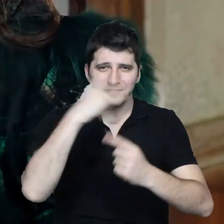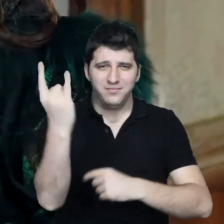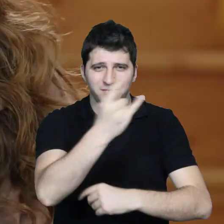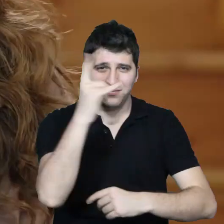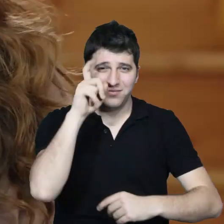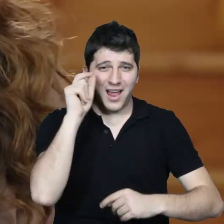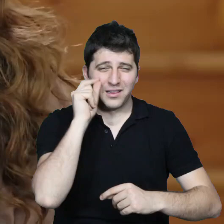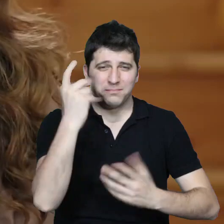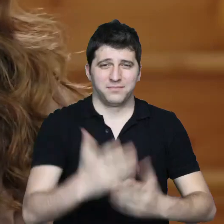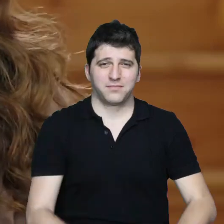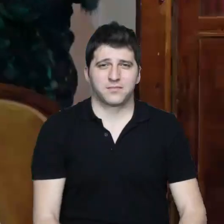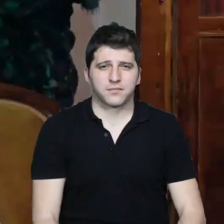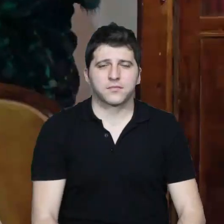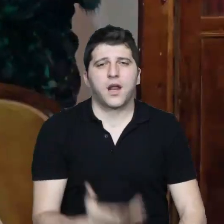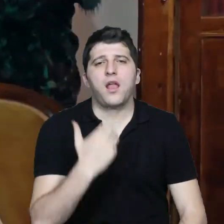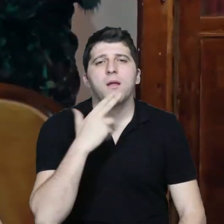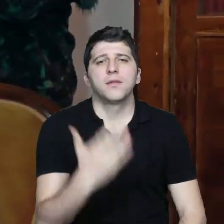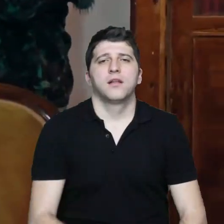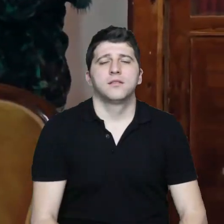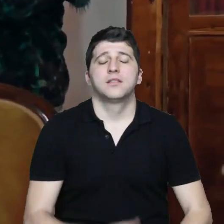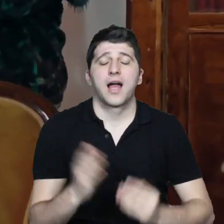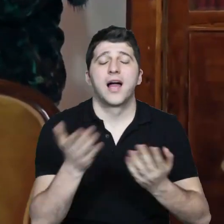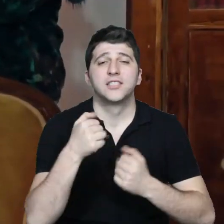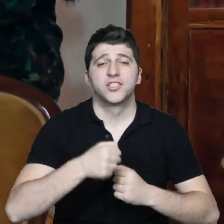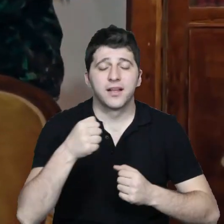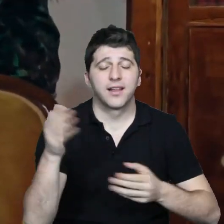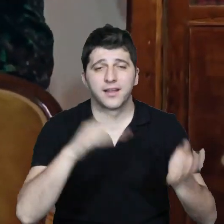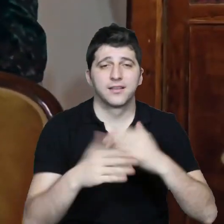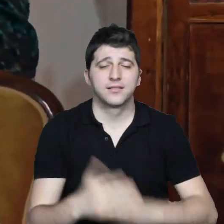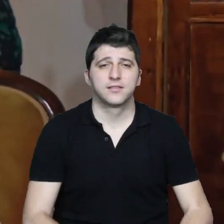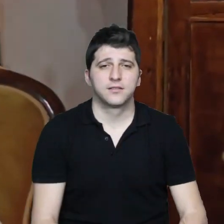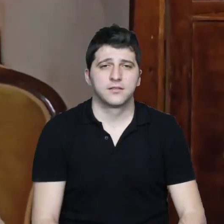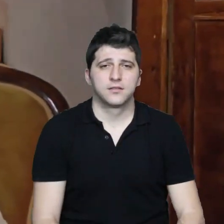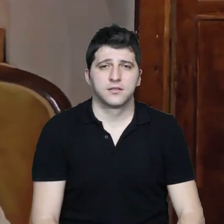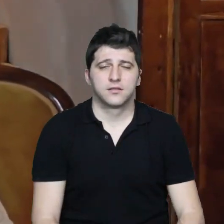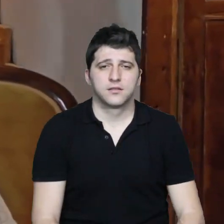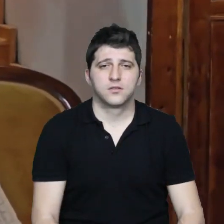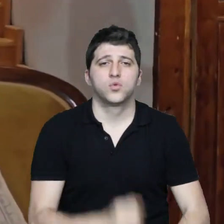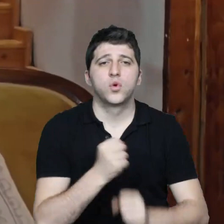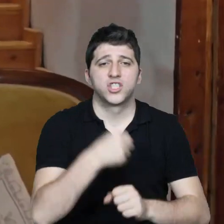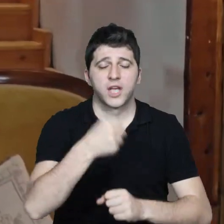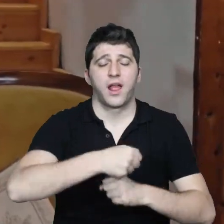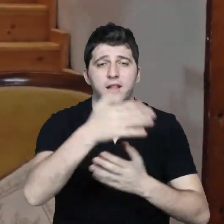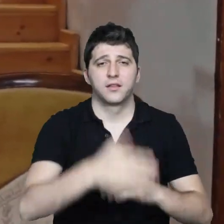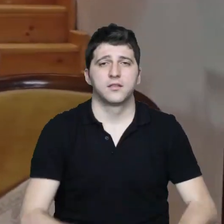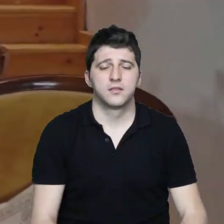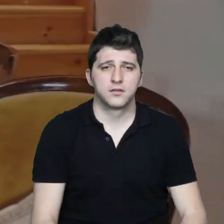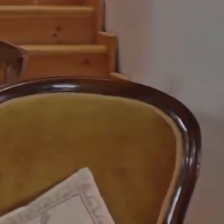dolaşıyor. Ay abla. Hadi çantalarınızı da alın. Gökçe al çantanı. Dur